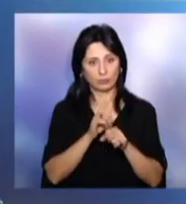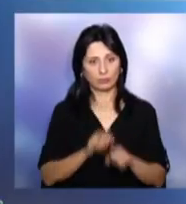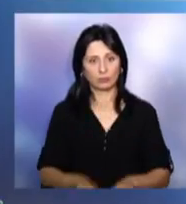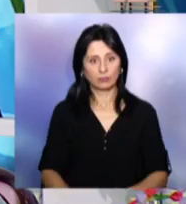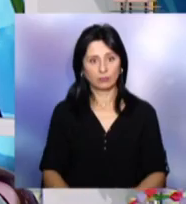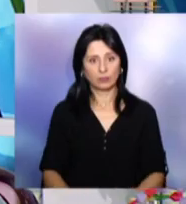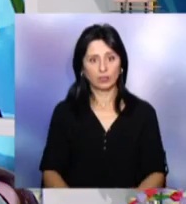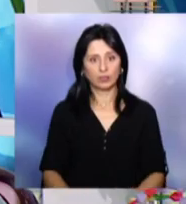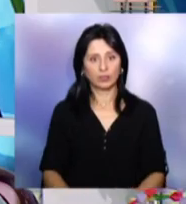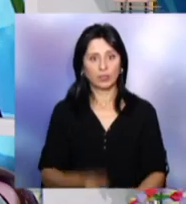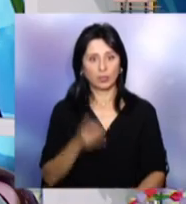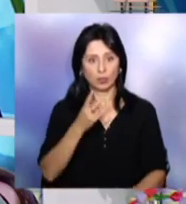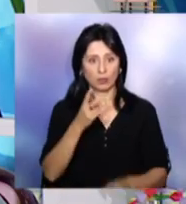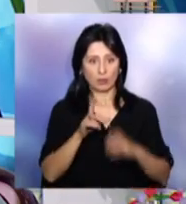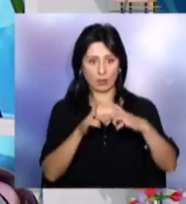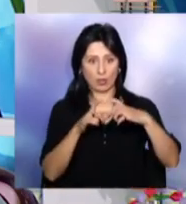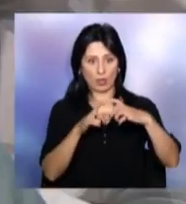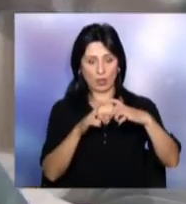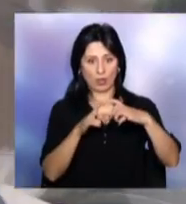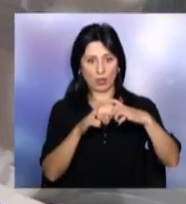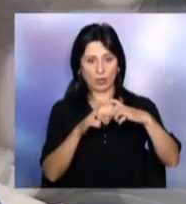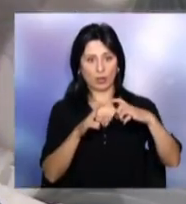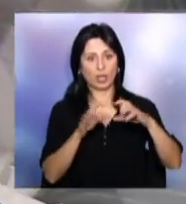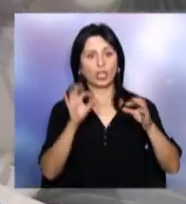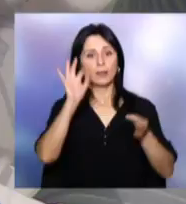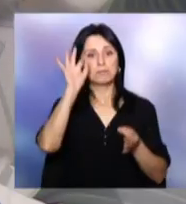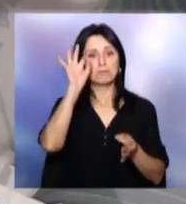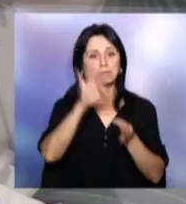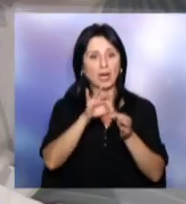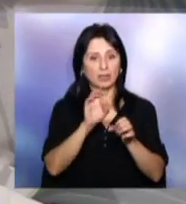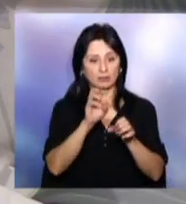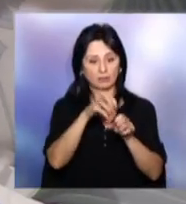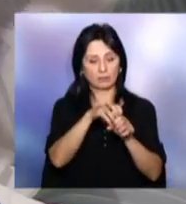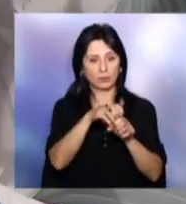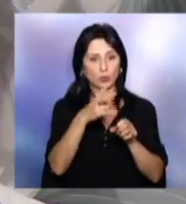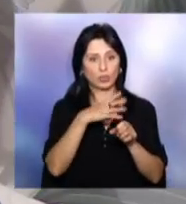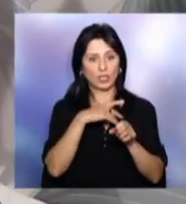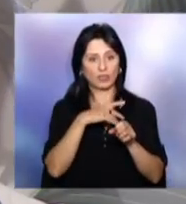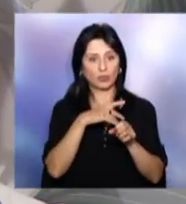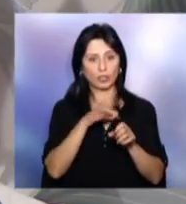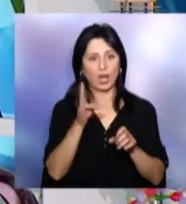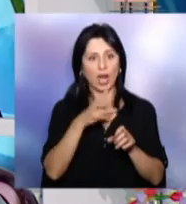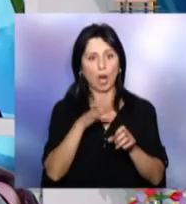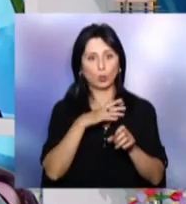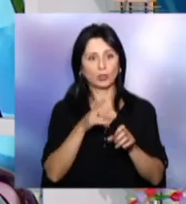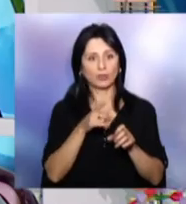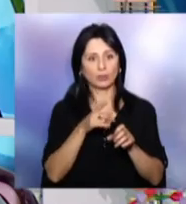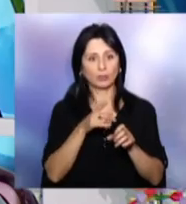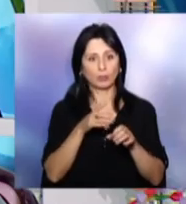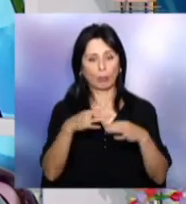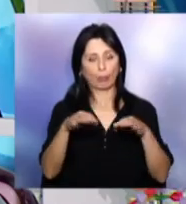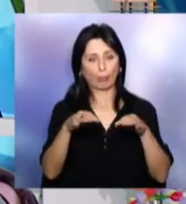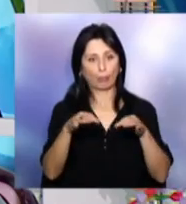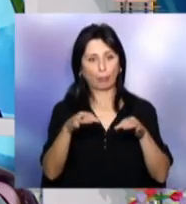ეს ჩანთა უნდა იყოს ზომაზე მორგებული ზუსტად. რადგანაც არ უნდა იყოს ან ცოტა